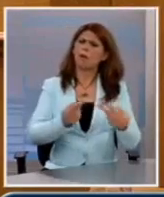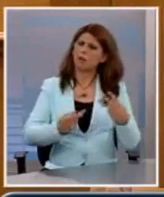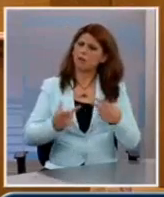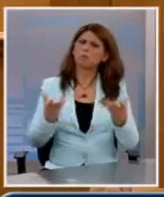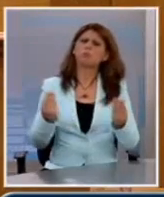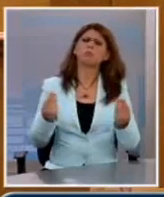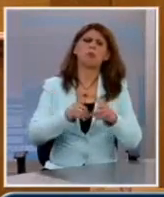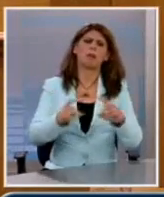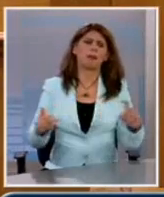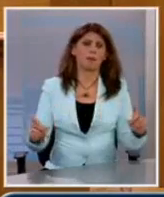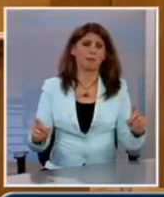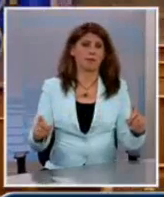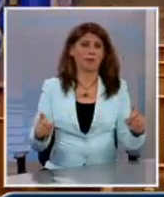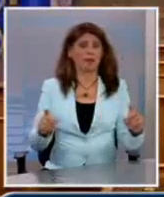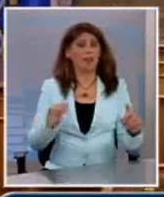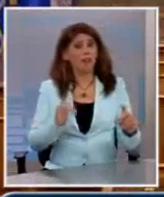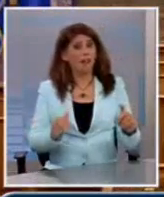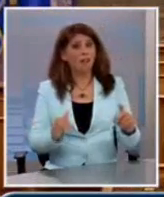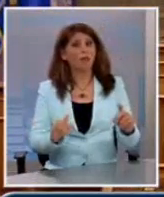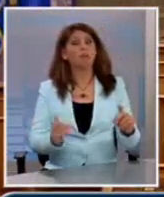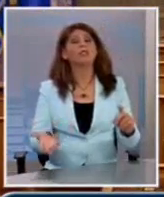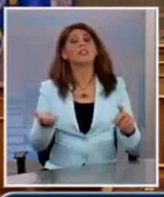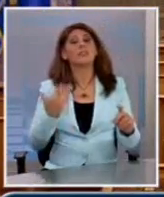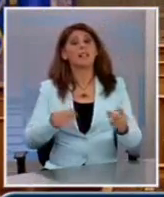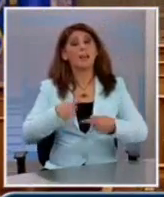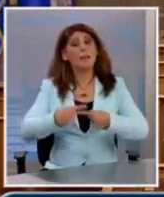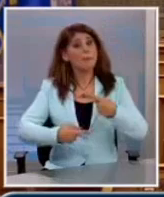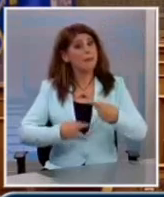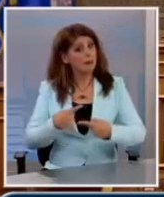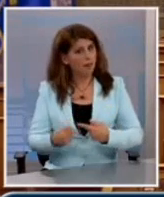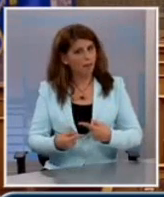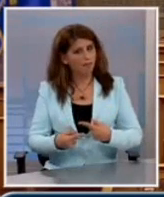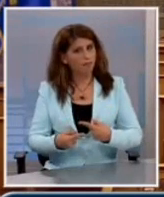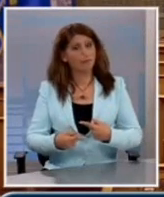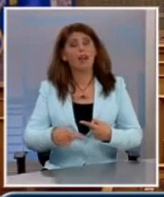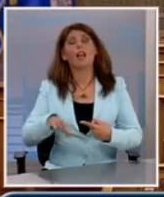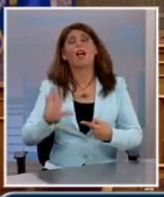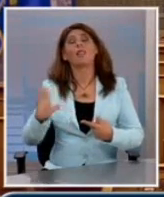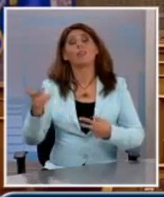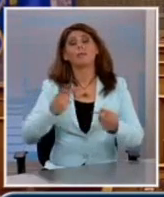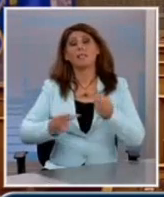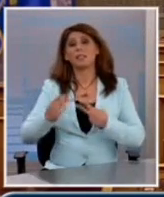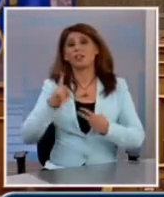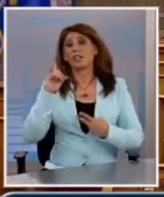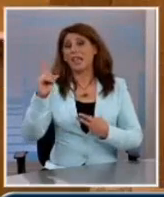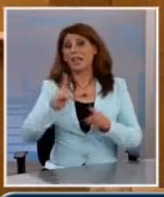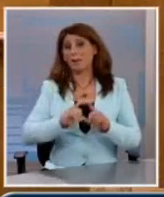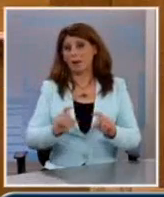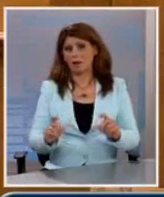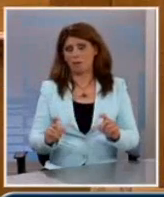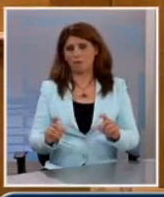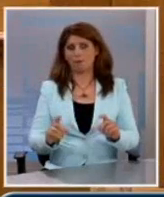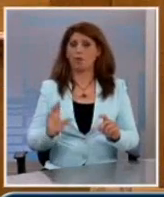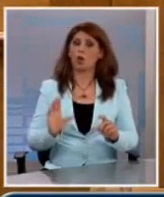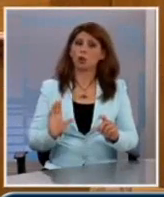πολλά. Ακόμα και για το ότι δεν είχαμε την εμπειρία. Δεν μπορείτε να μας κατηγορήσετε όμως για ένα πράγμα.